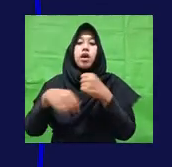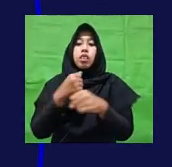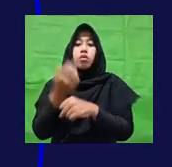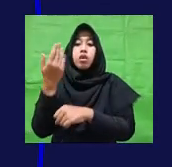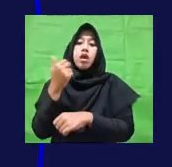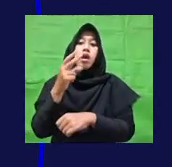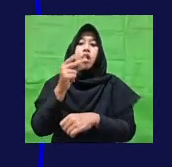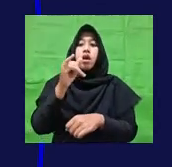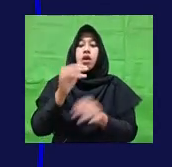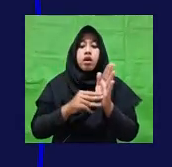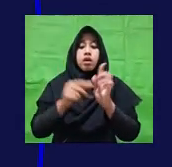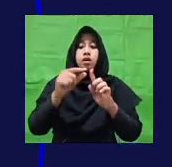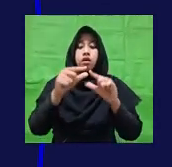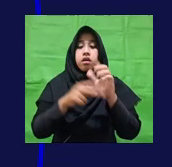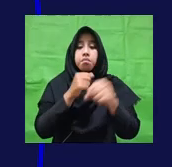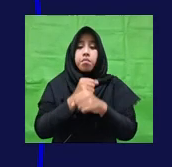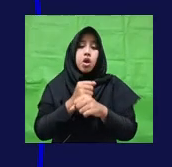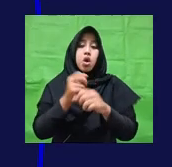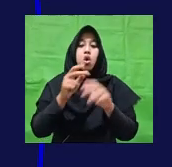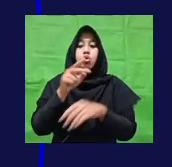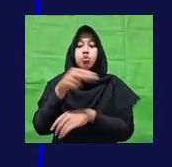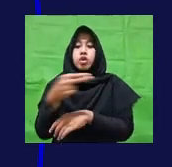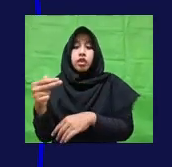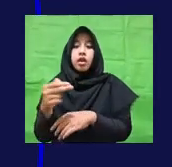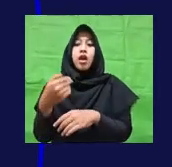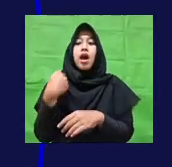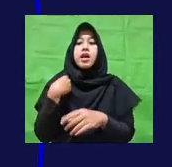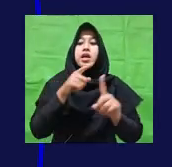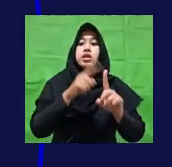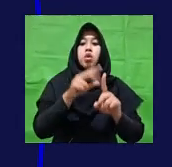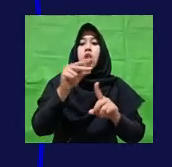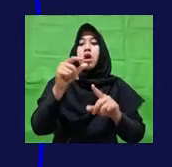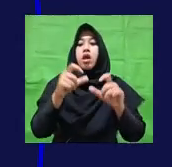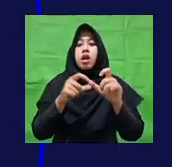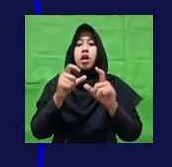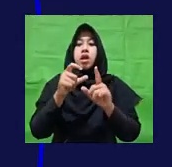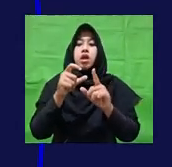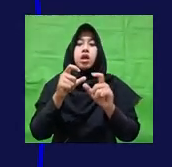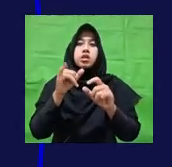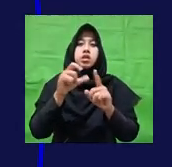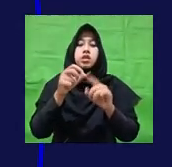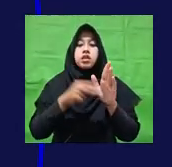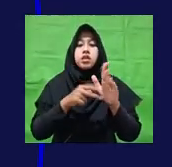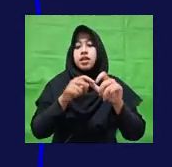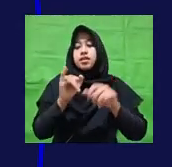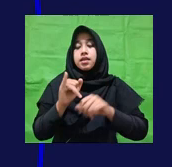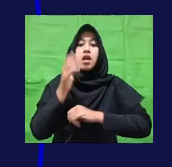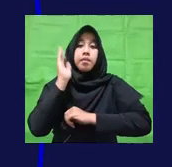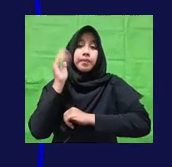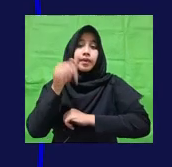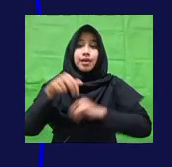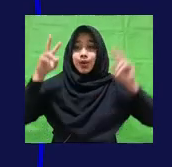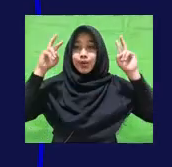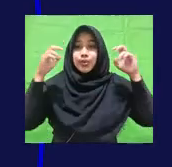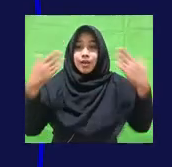slotnya ada residensi. Presentasi kali ini kami kasih judul Kompas Pengembaraan dan